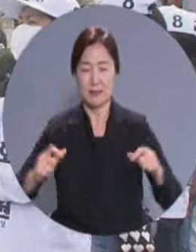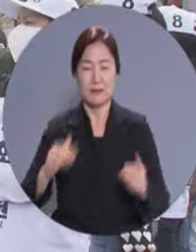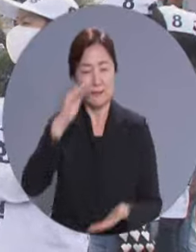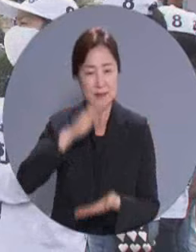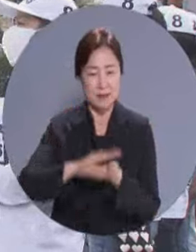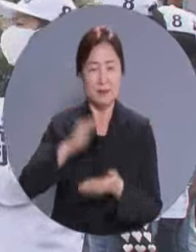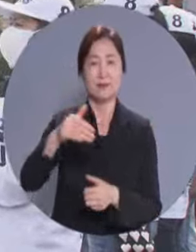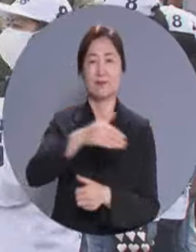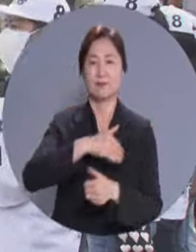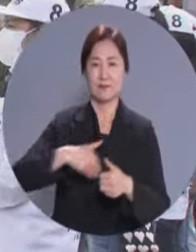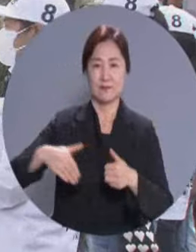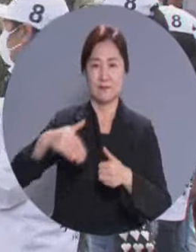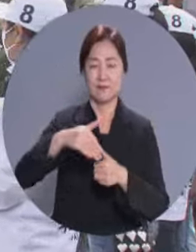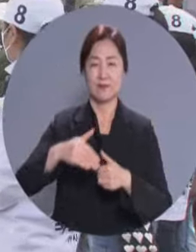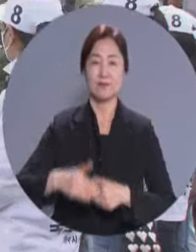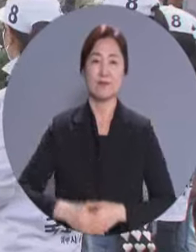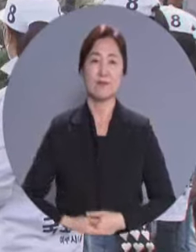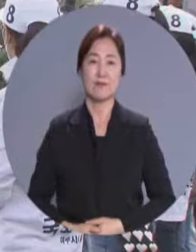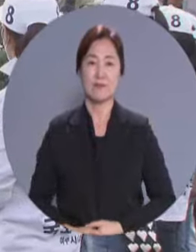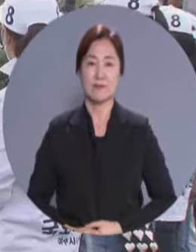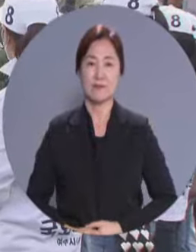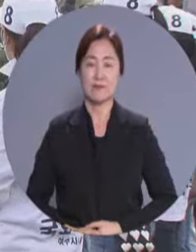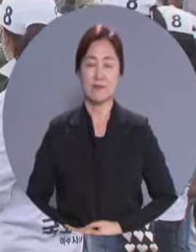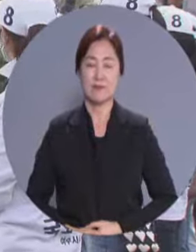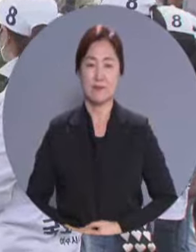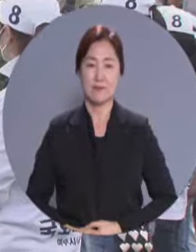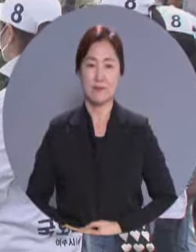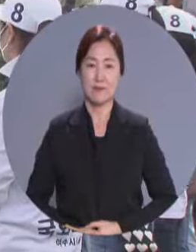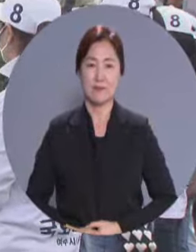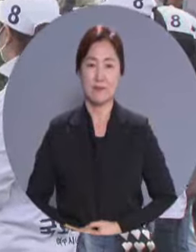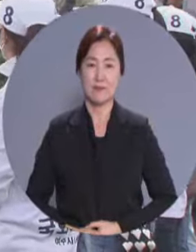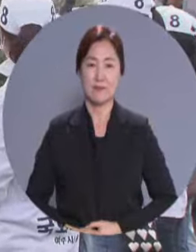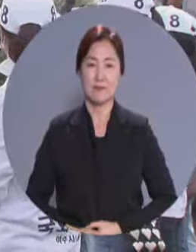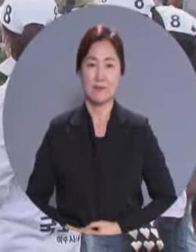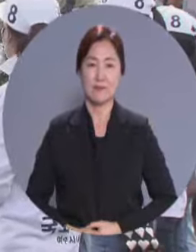더욱 뜨겁게 달아오르고 있습니다. MBC 뉴스 문형철입니다.